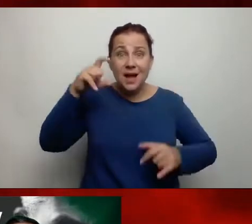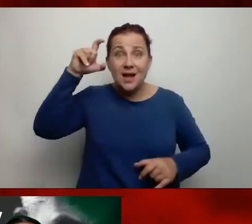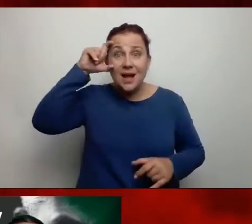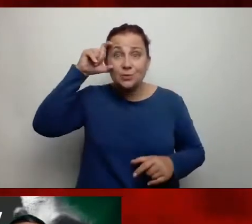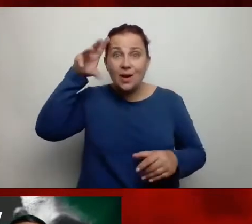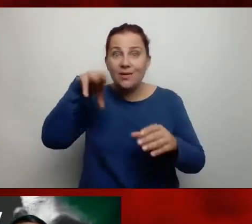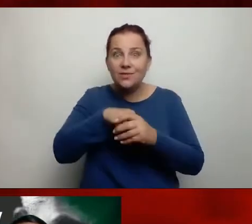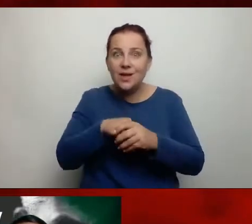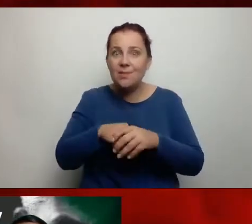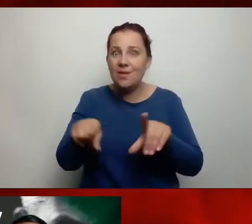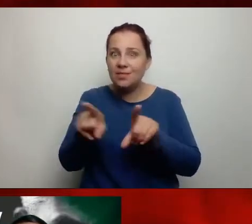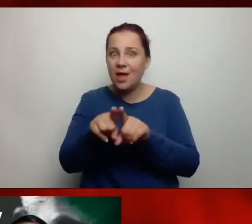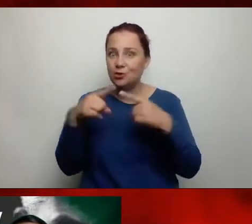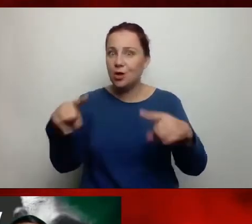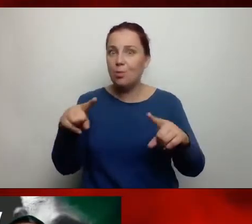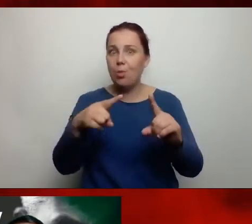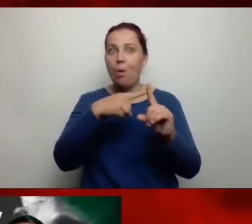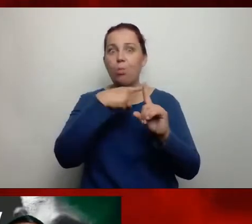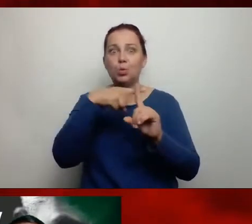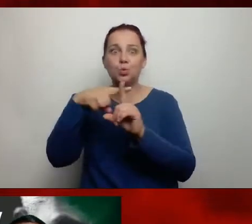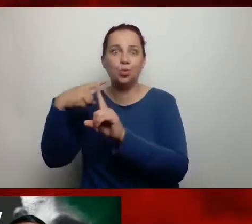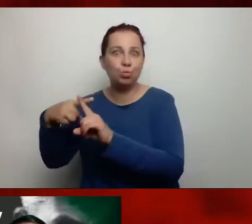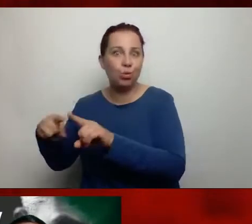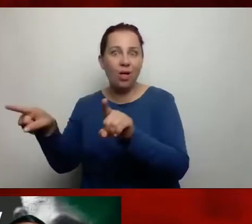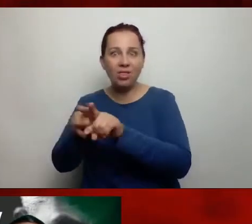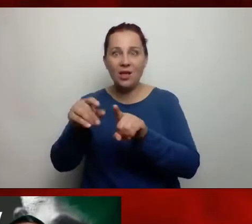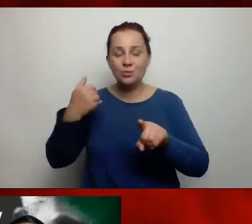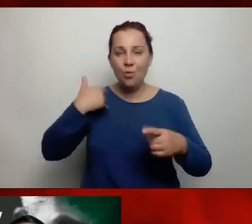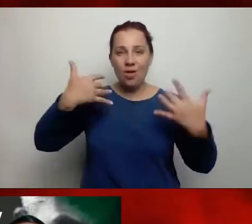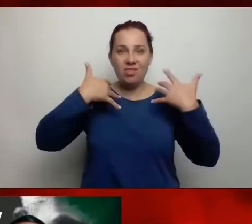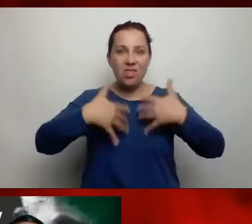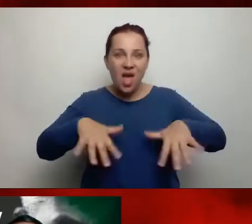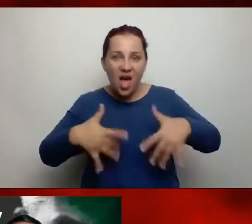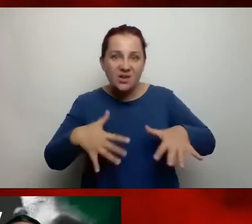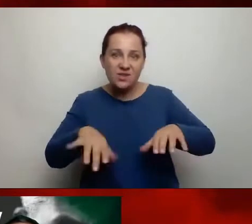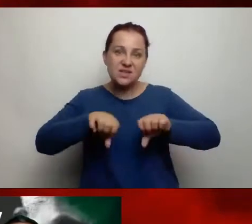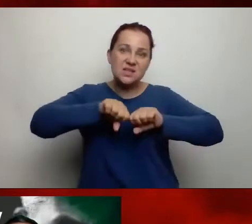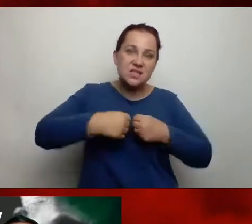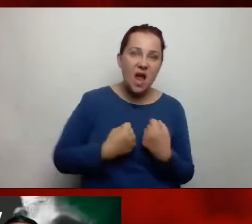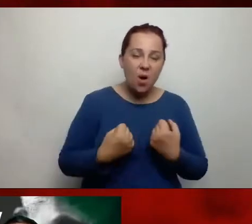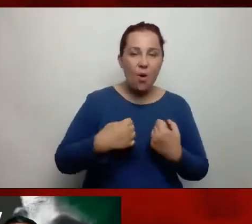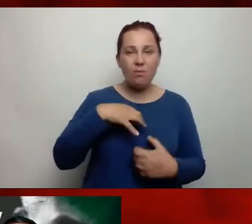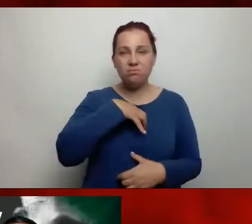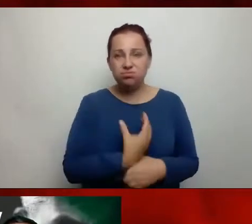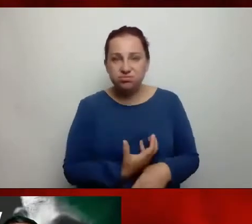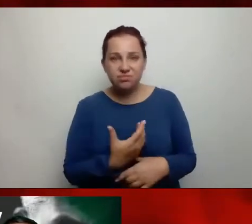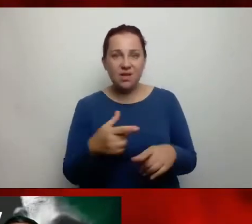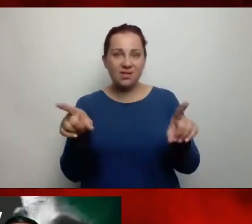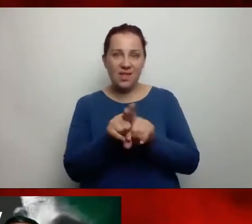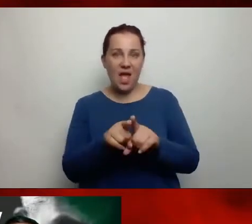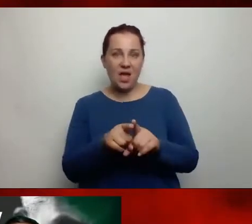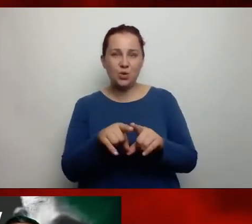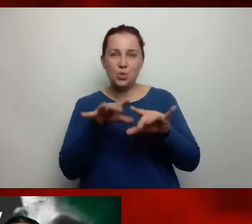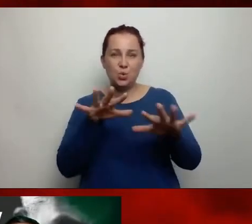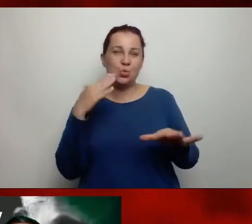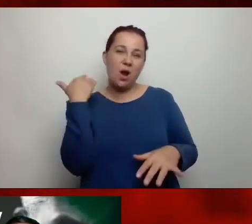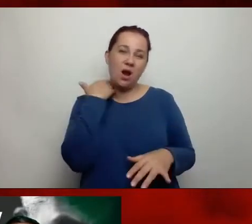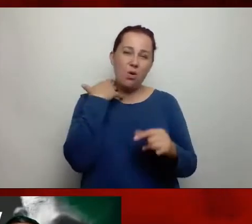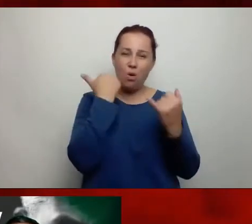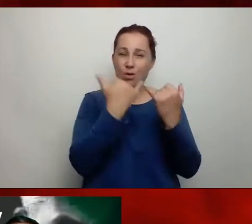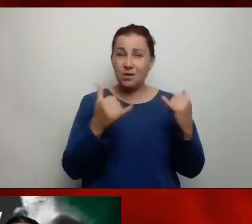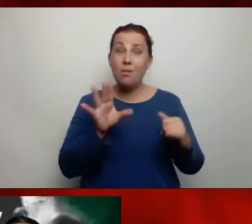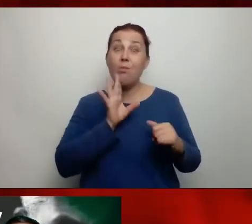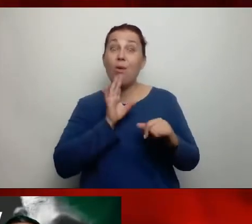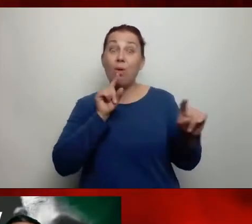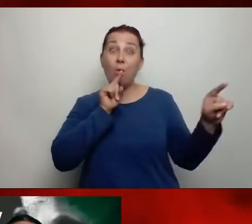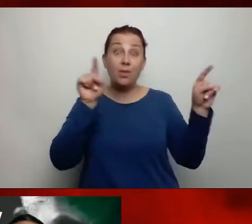rodzaju nerwice, załamania, używki. Tak? To go też łączyło trochę z Witkacym,